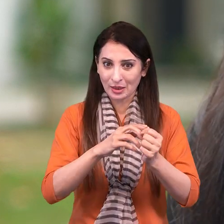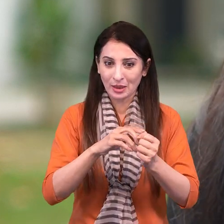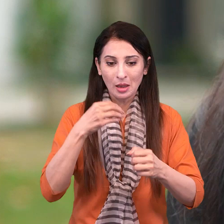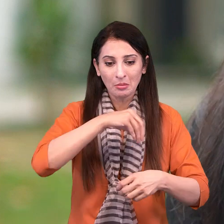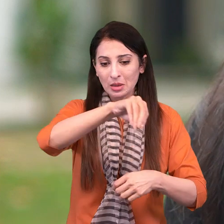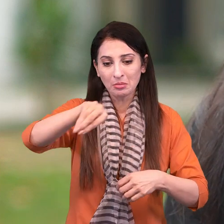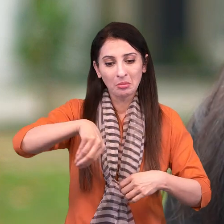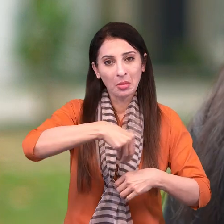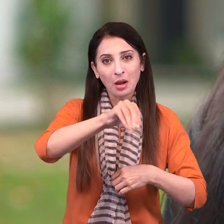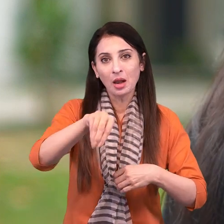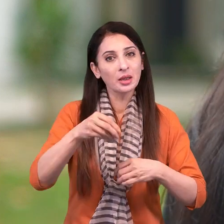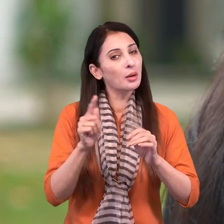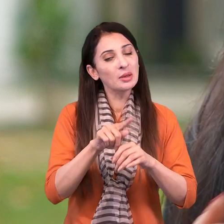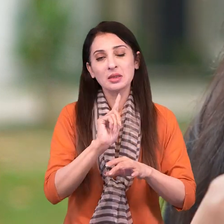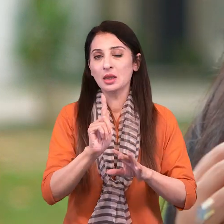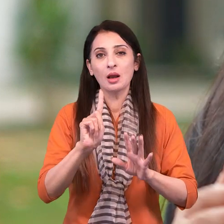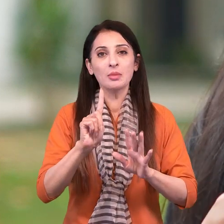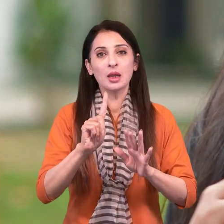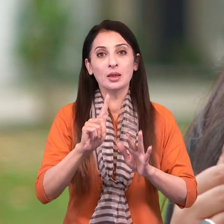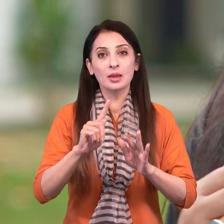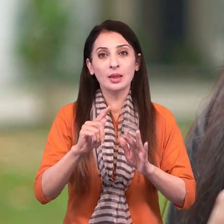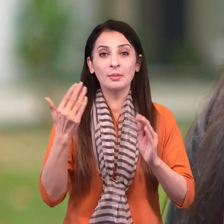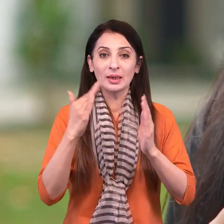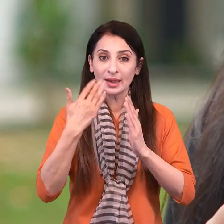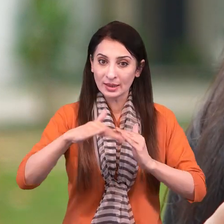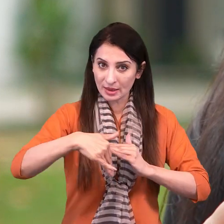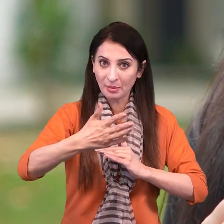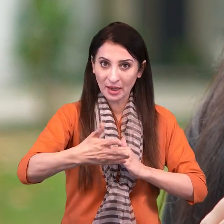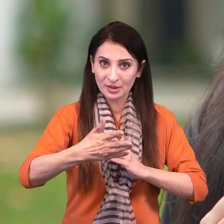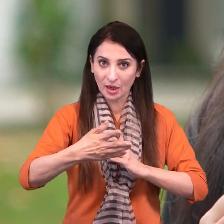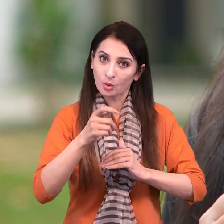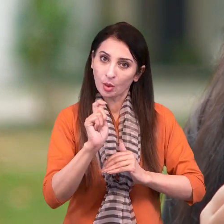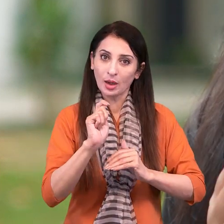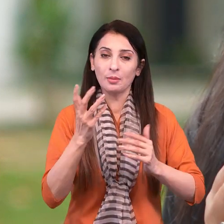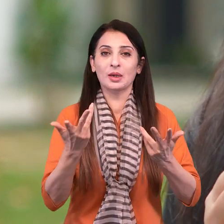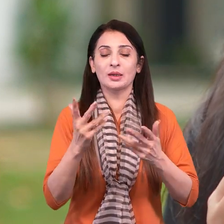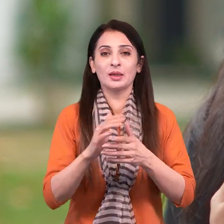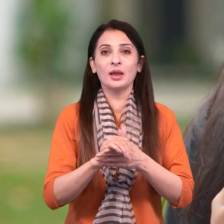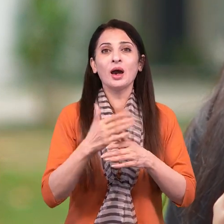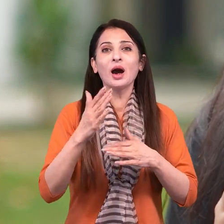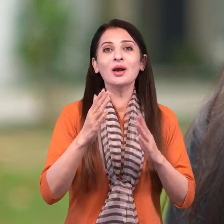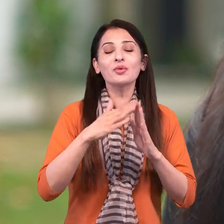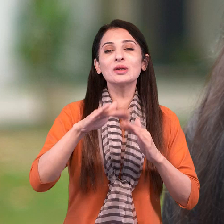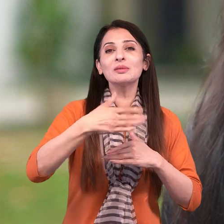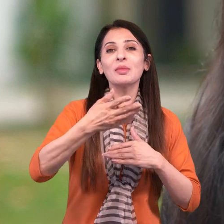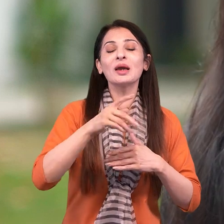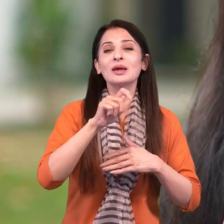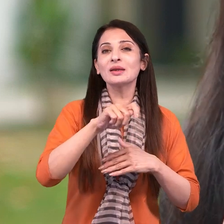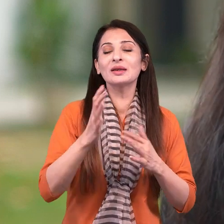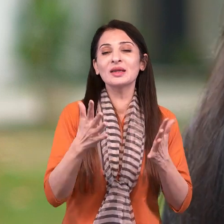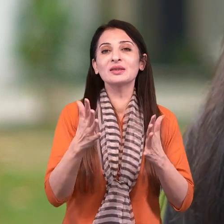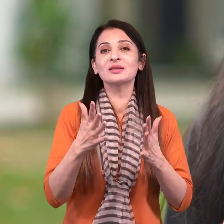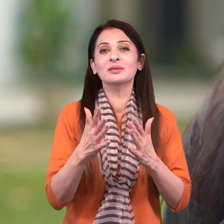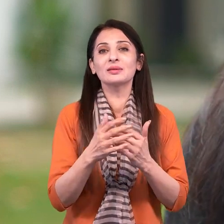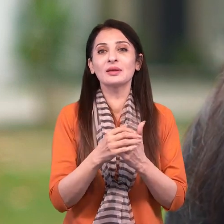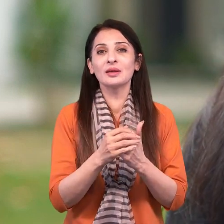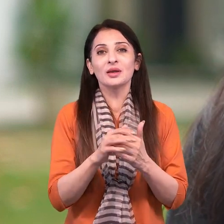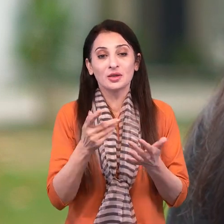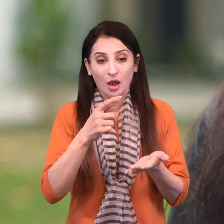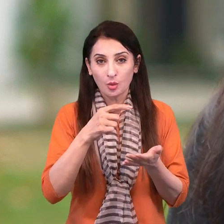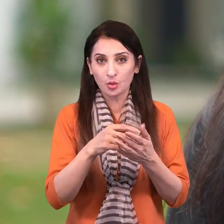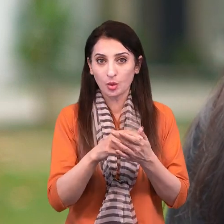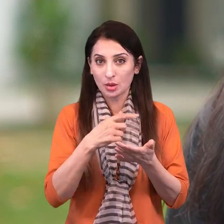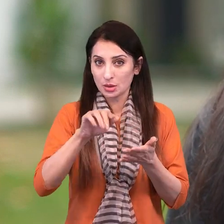बाहर निकलें. और जो हम लोग फिर ये भी करते थे कि अगर वो घर से बाहर नहीं जा सकते, अगर वो उन